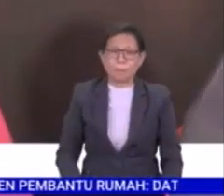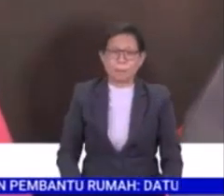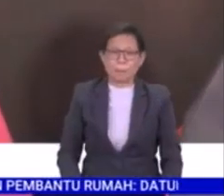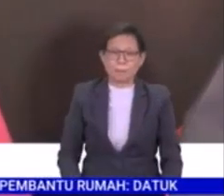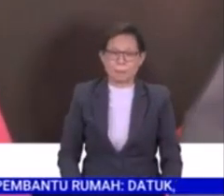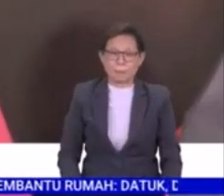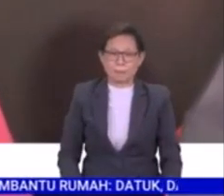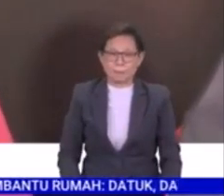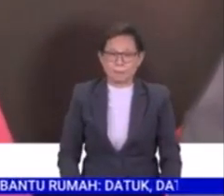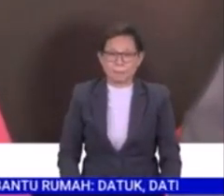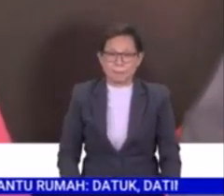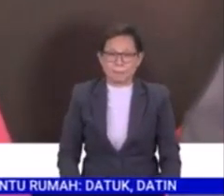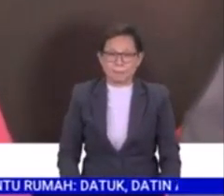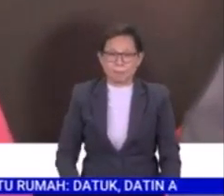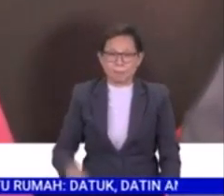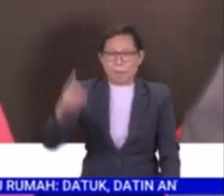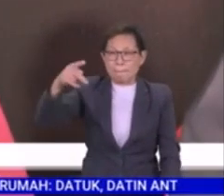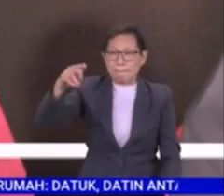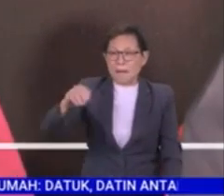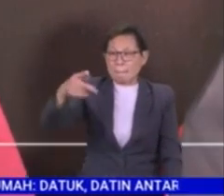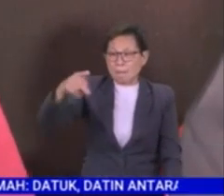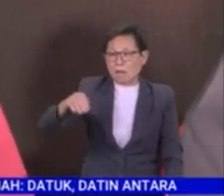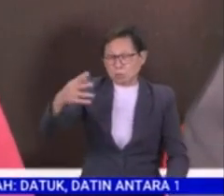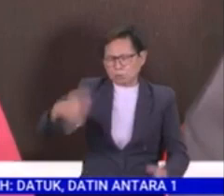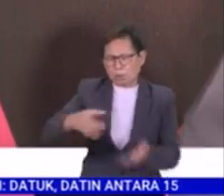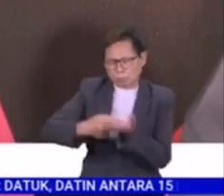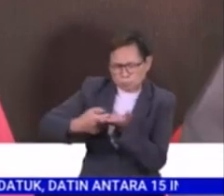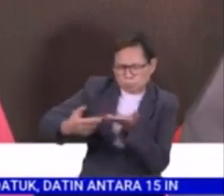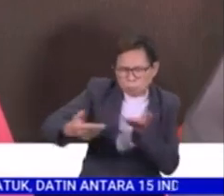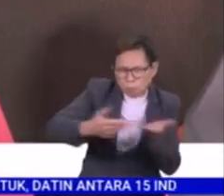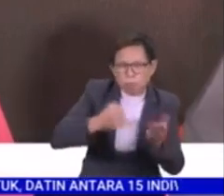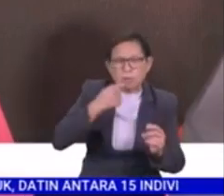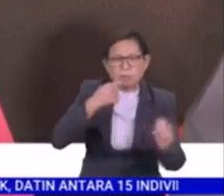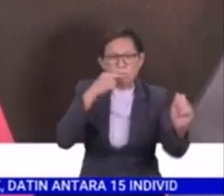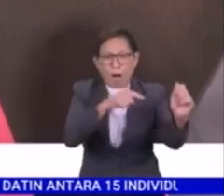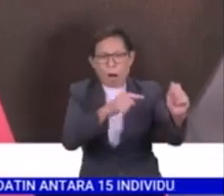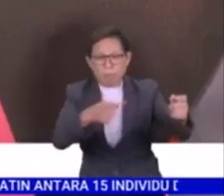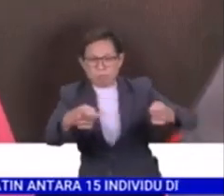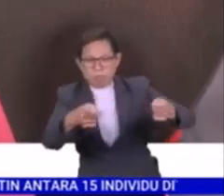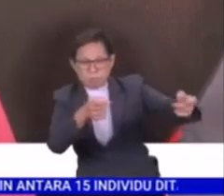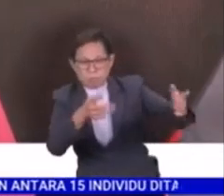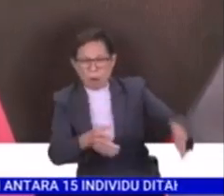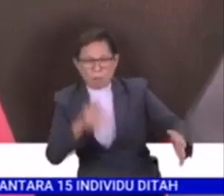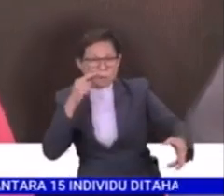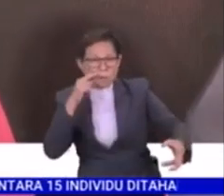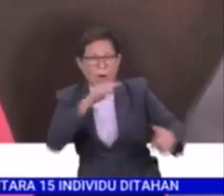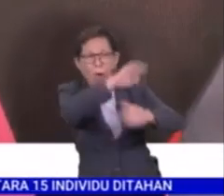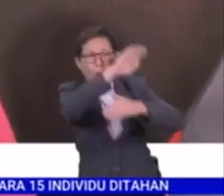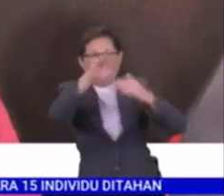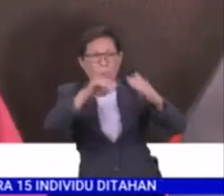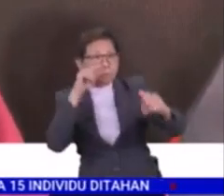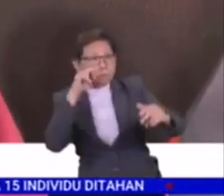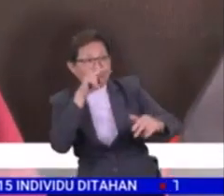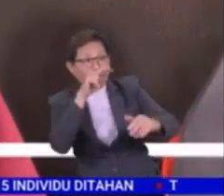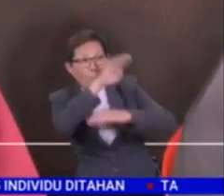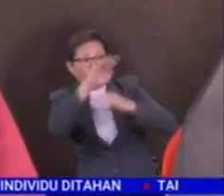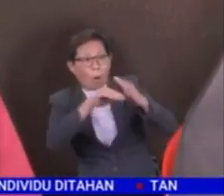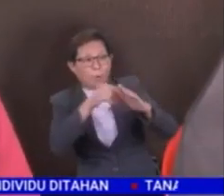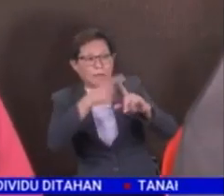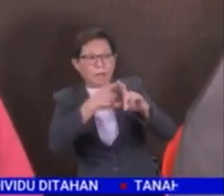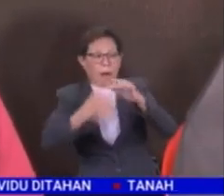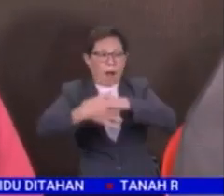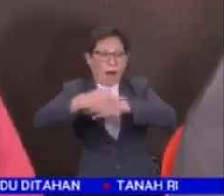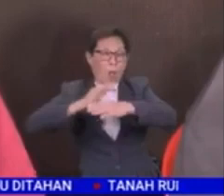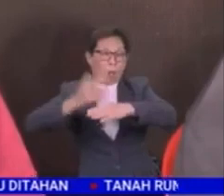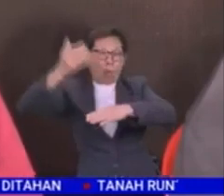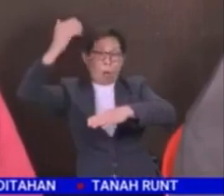Yang bawa menteri ya, telah bincangkan dan telah mengarahkan kita di peringkat pentadbiran itu melihat semua daripada awal lagi lepas